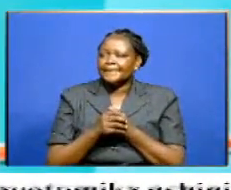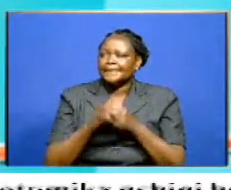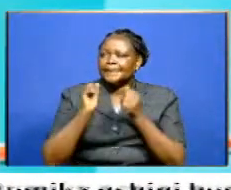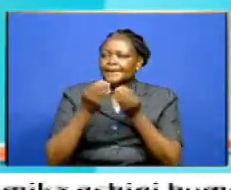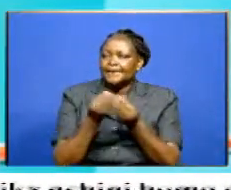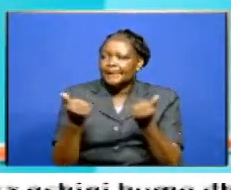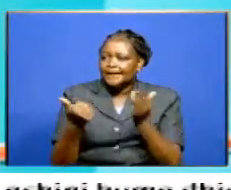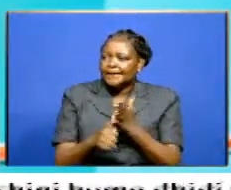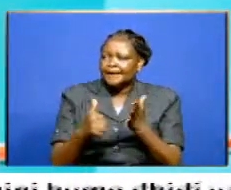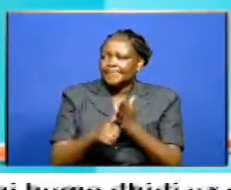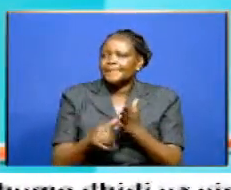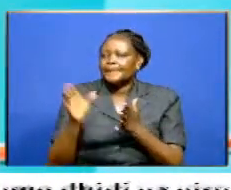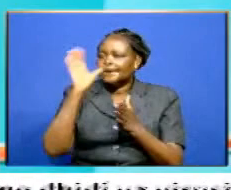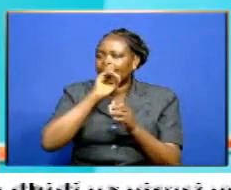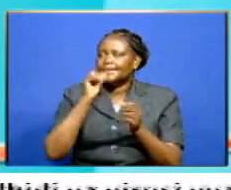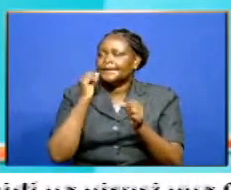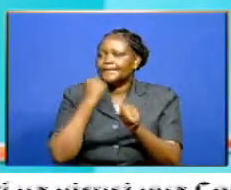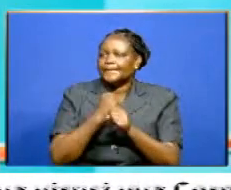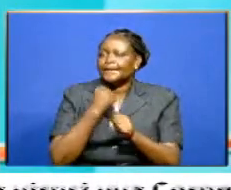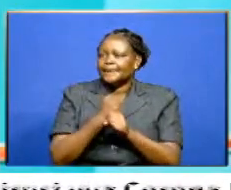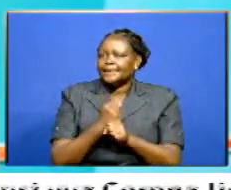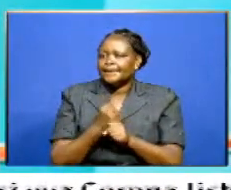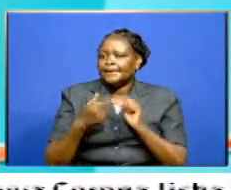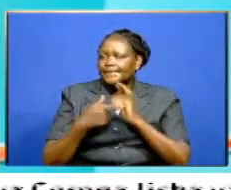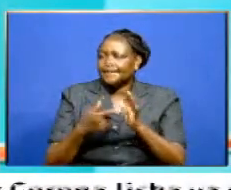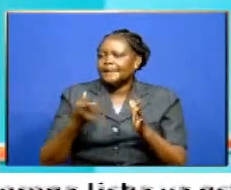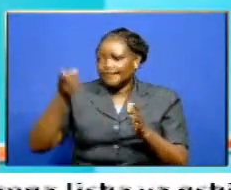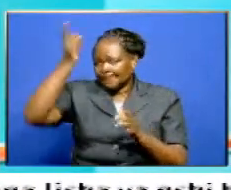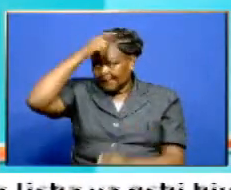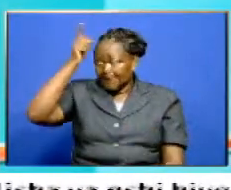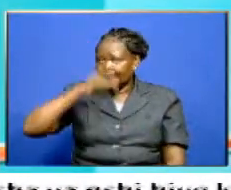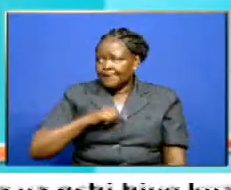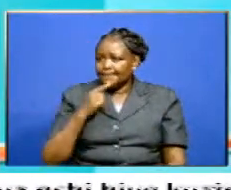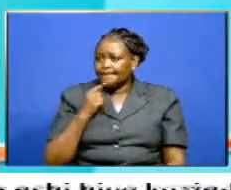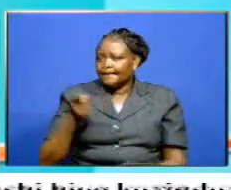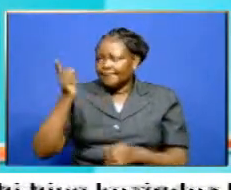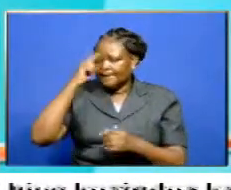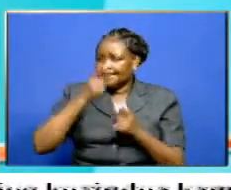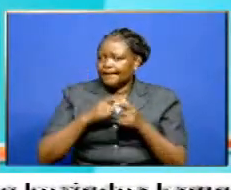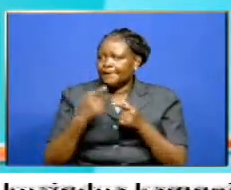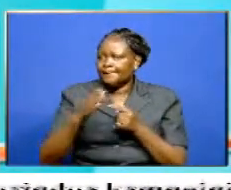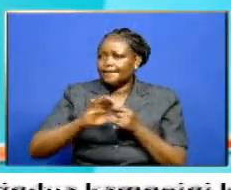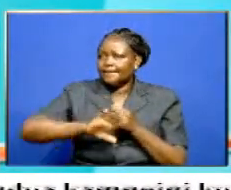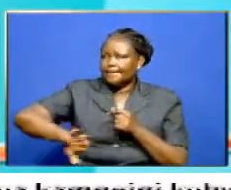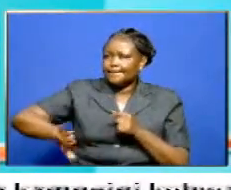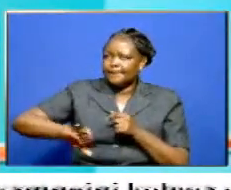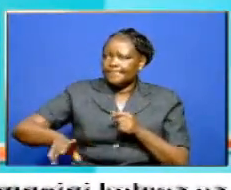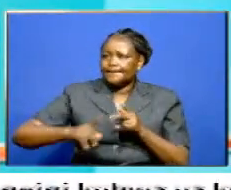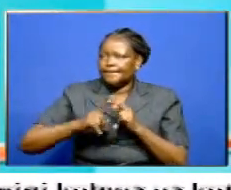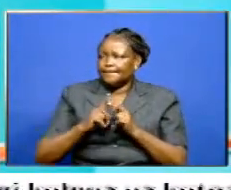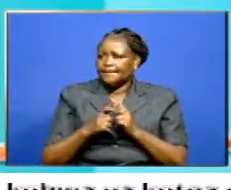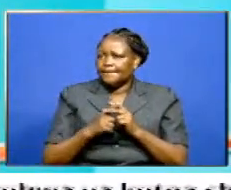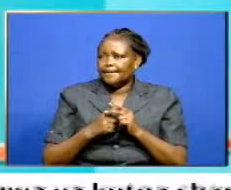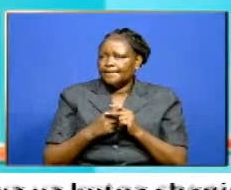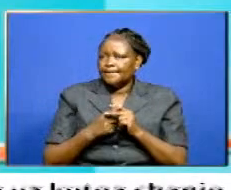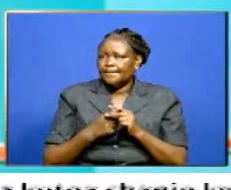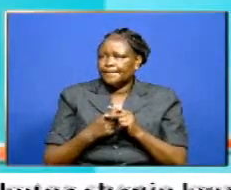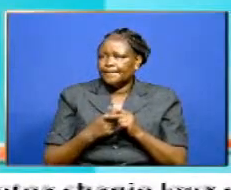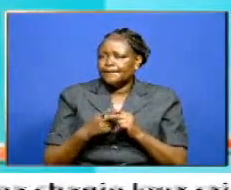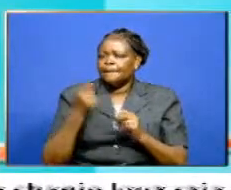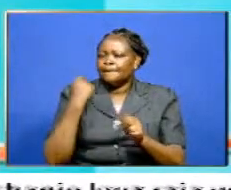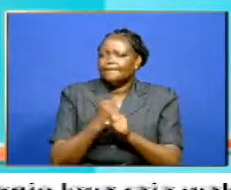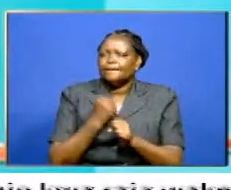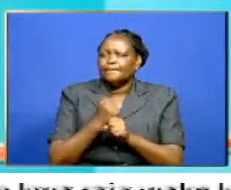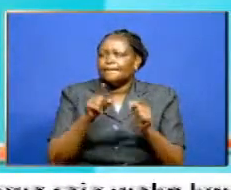issue ya joblessness. Graduates anakuambia nataka ni graduate and then niweke papers kando nianze kuhustle kama dropout.